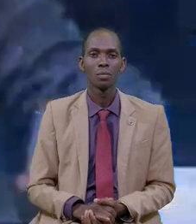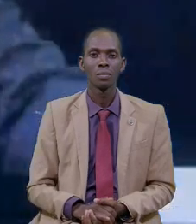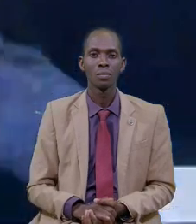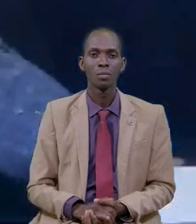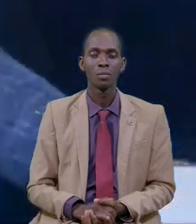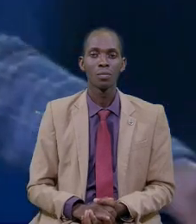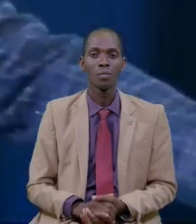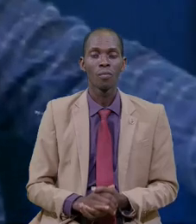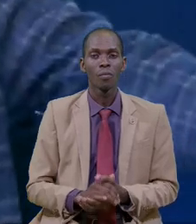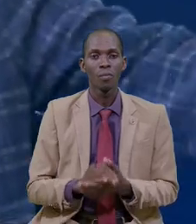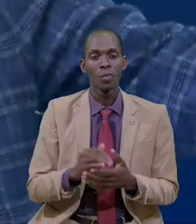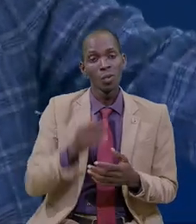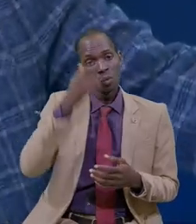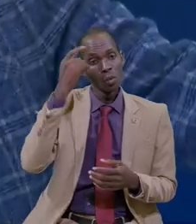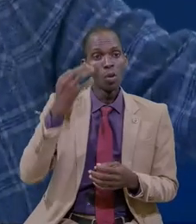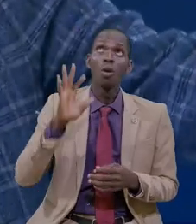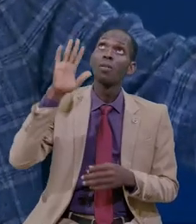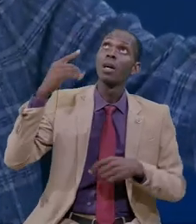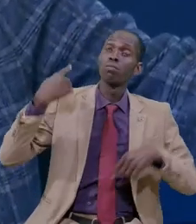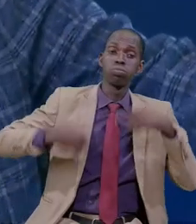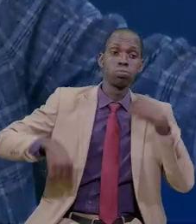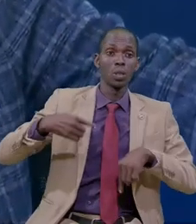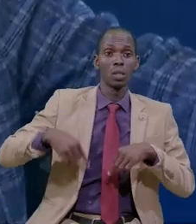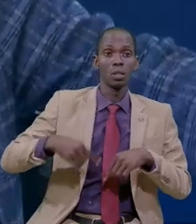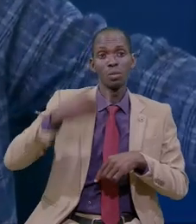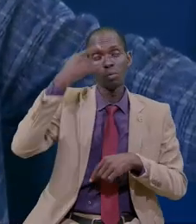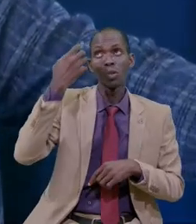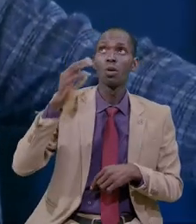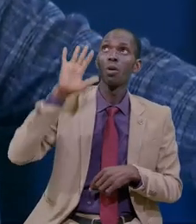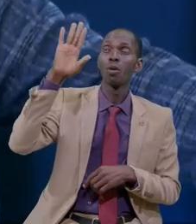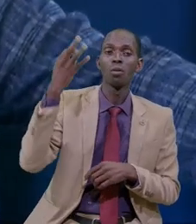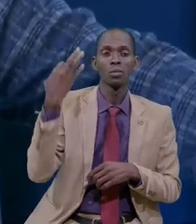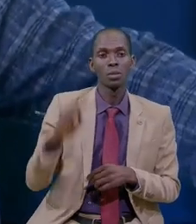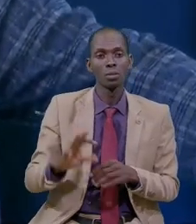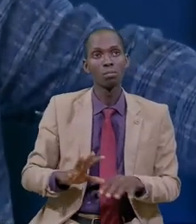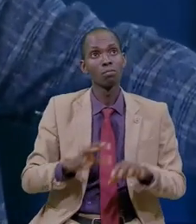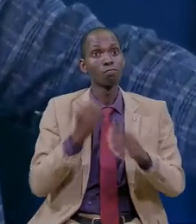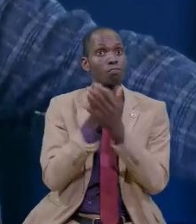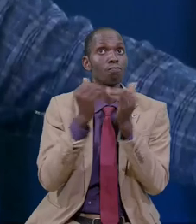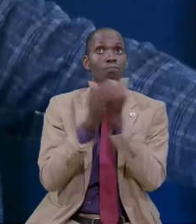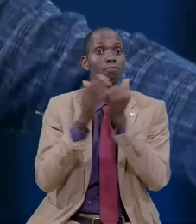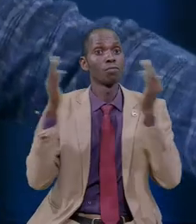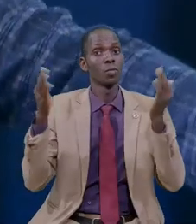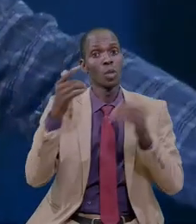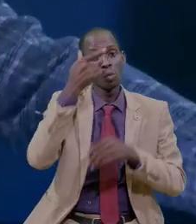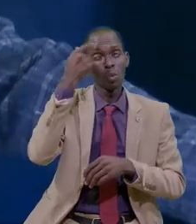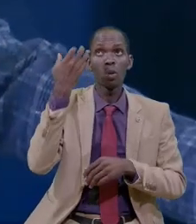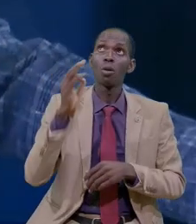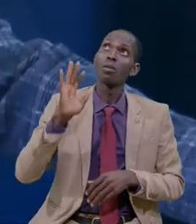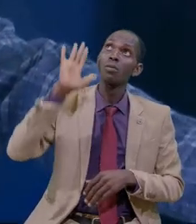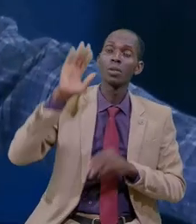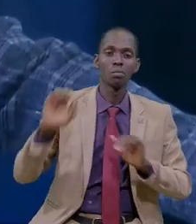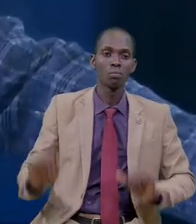Of his trial. Mais pas ses crucifixion. À cause de sa crucifixion. Because of his sacrifice. À cause de